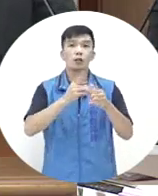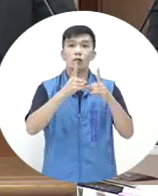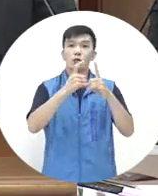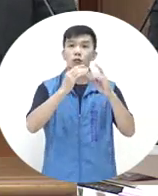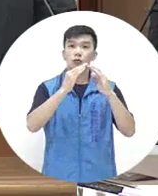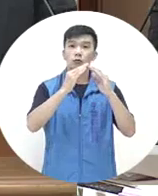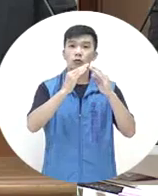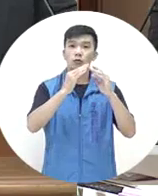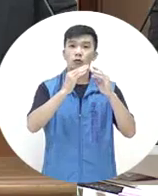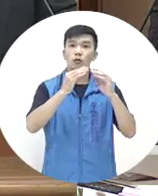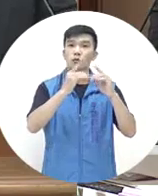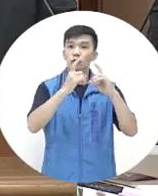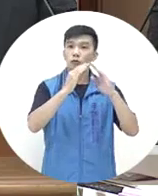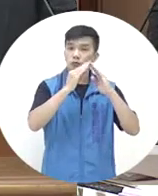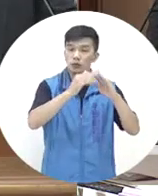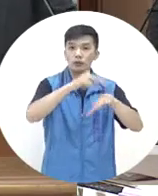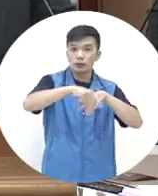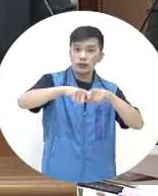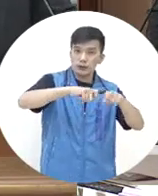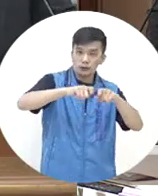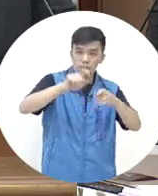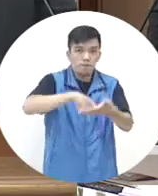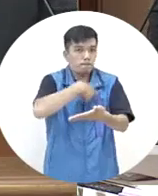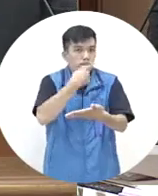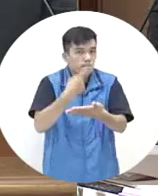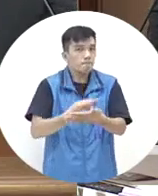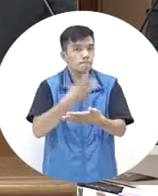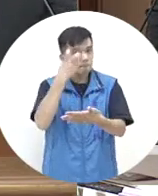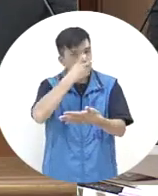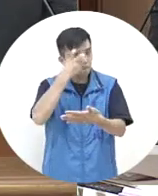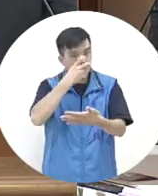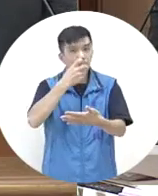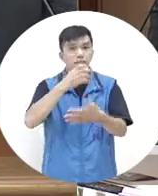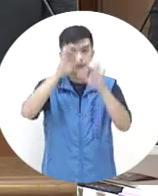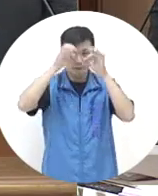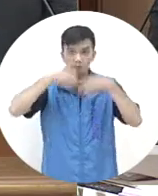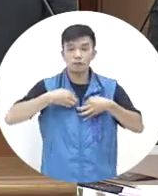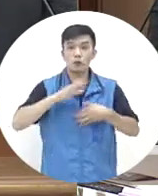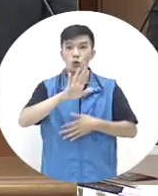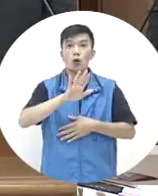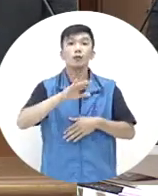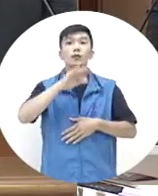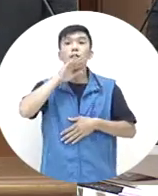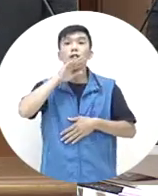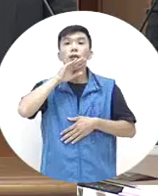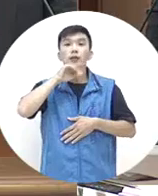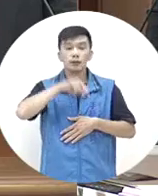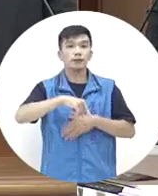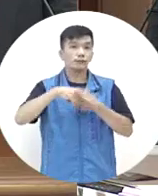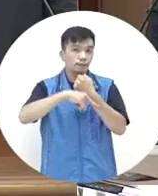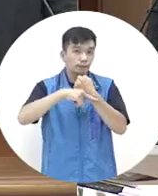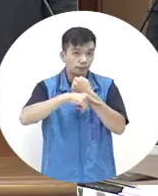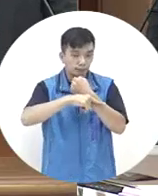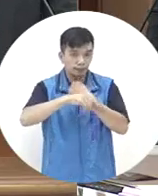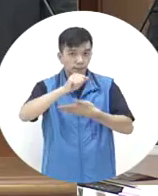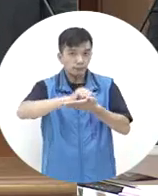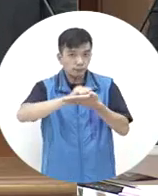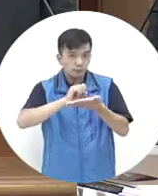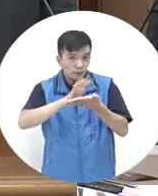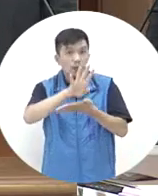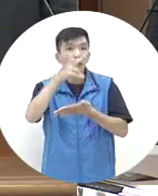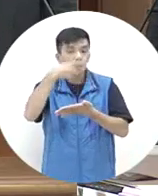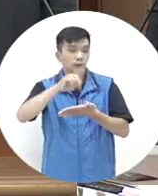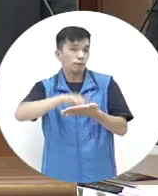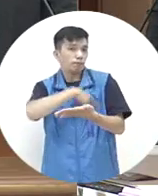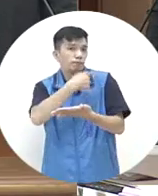划去做一个通盘性的检讨了。啊，这把通盘性的检讨完了以后，我们就会重新的去整个做好评估，